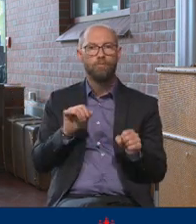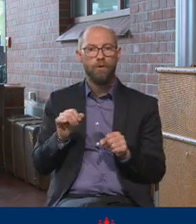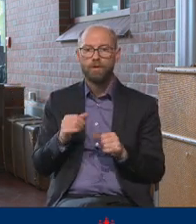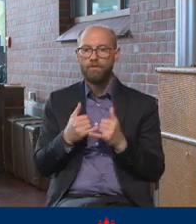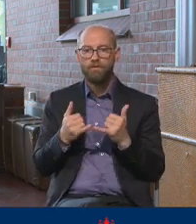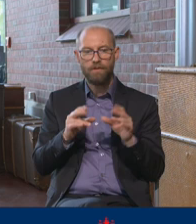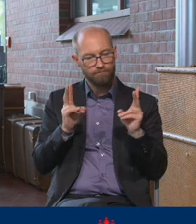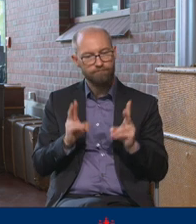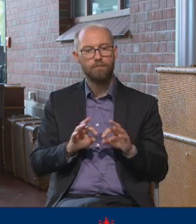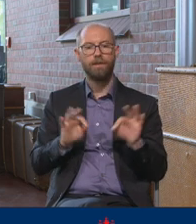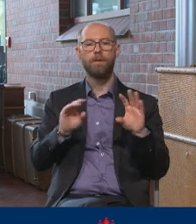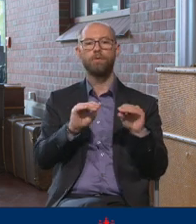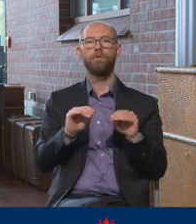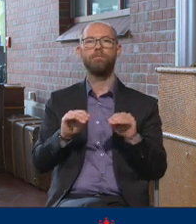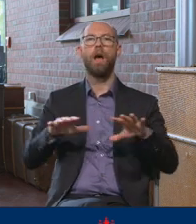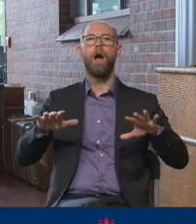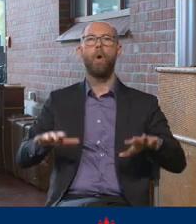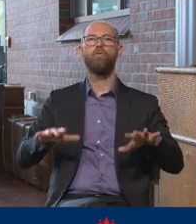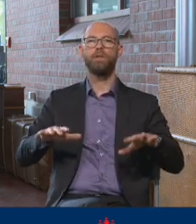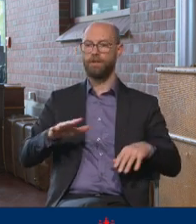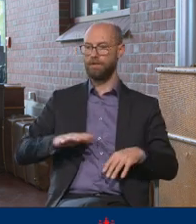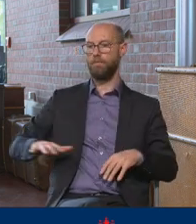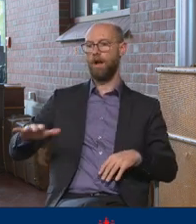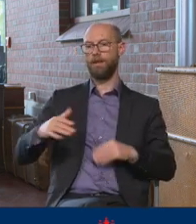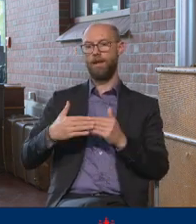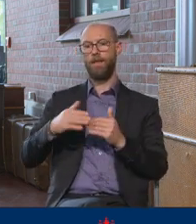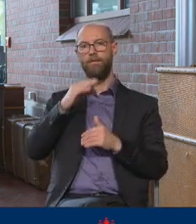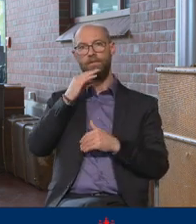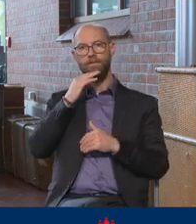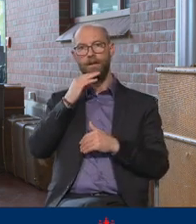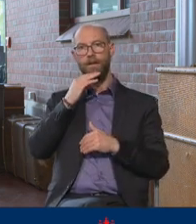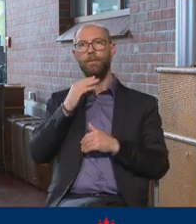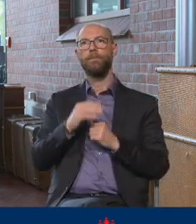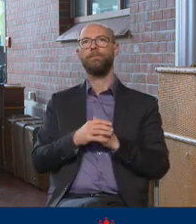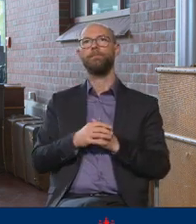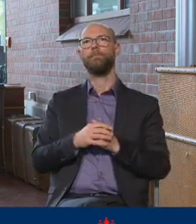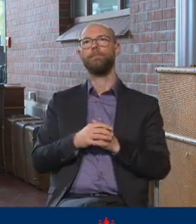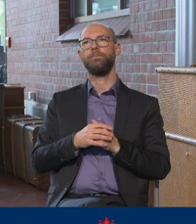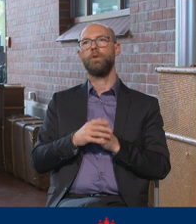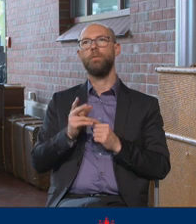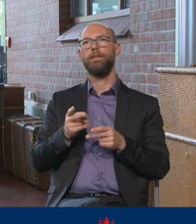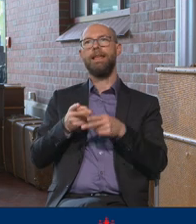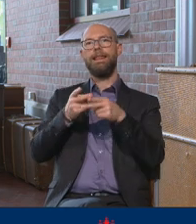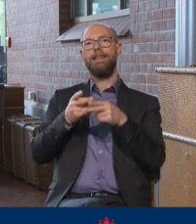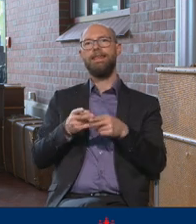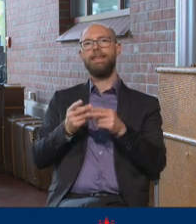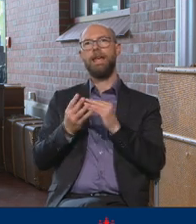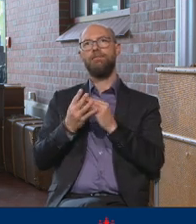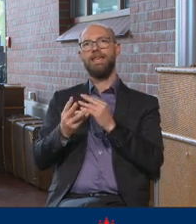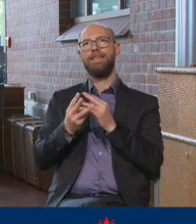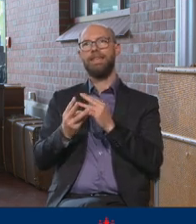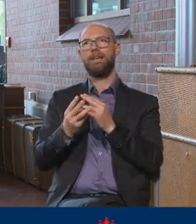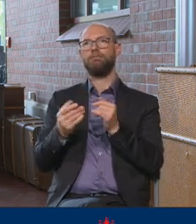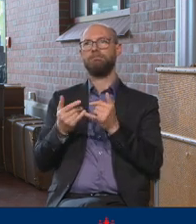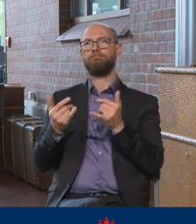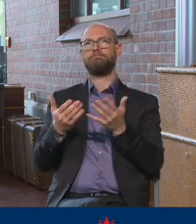aufenthaltsbereiche am wasser sind möglich dort beim bilderreihen liege die liegewiese die wir dort haben muss sich überlegen wie